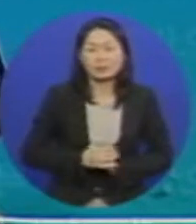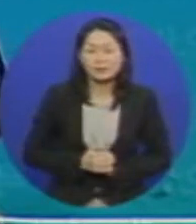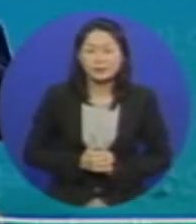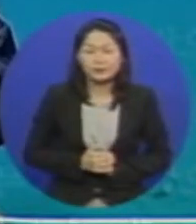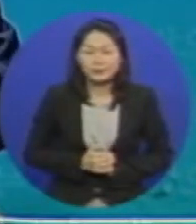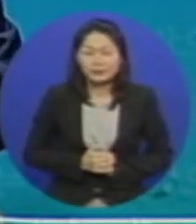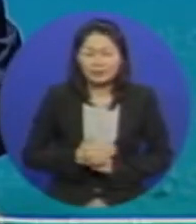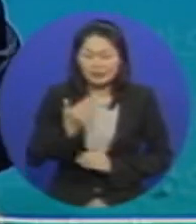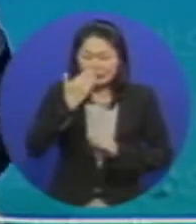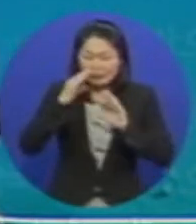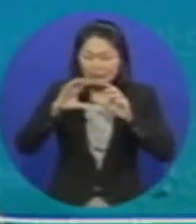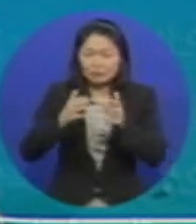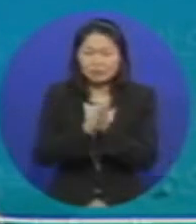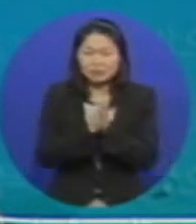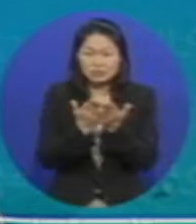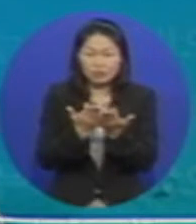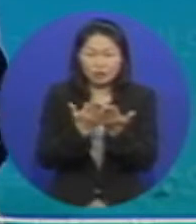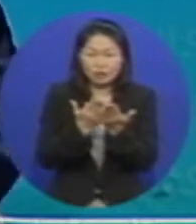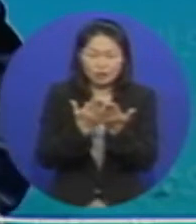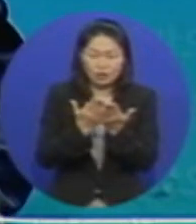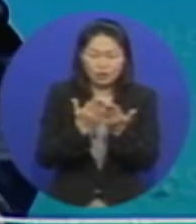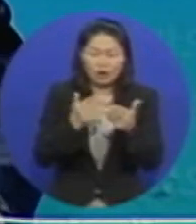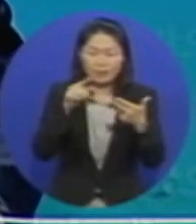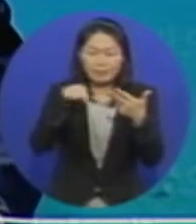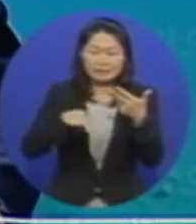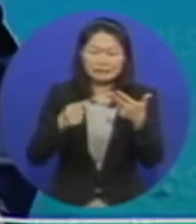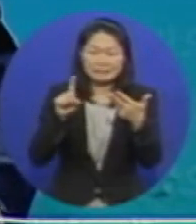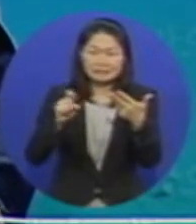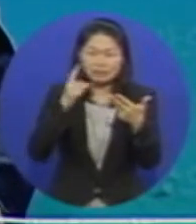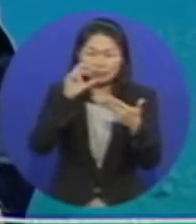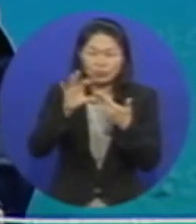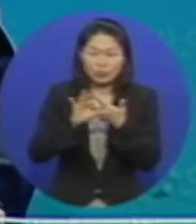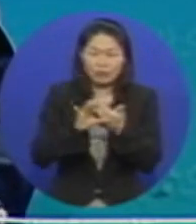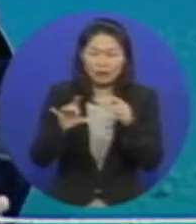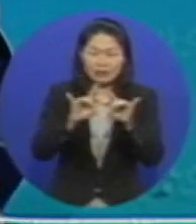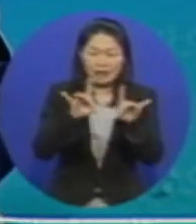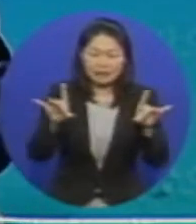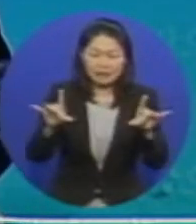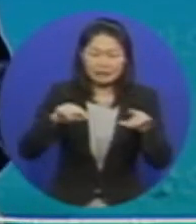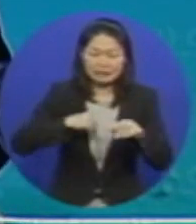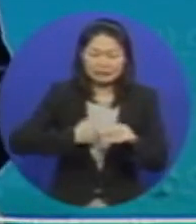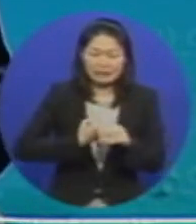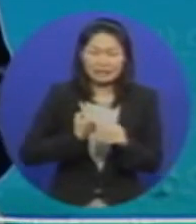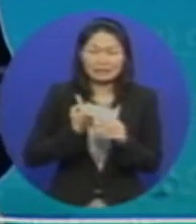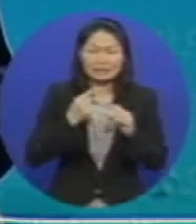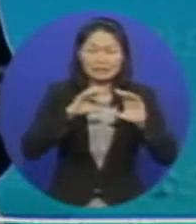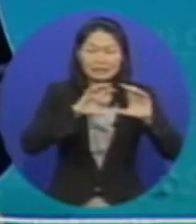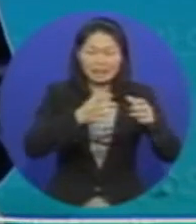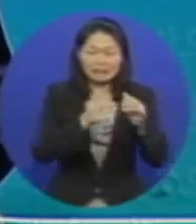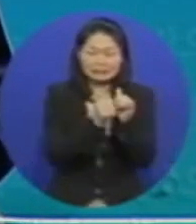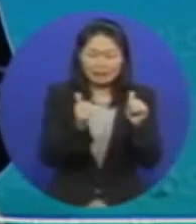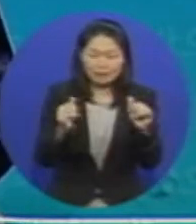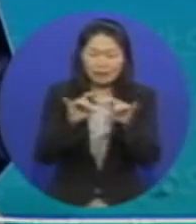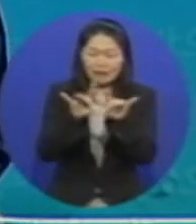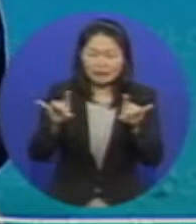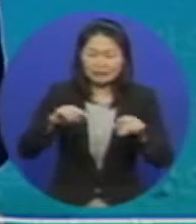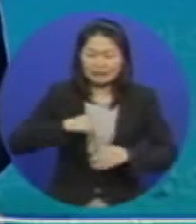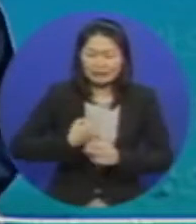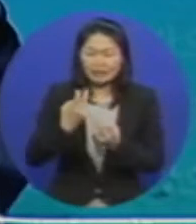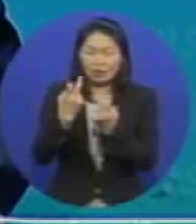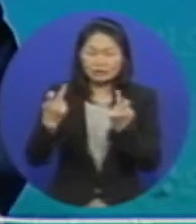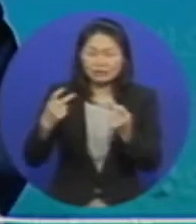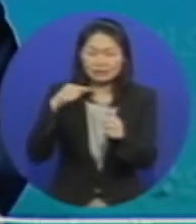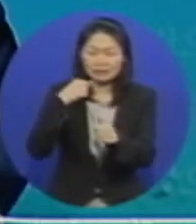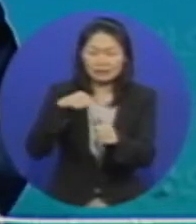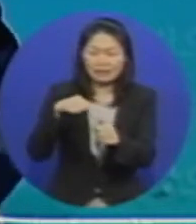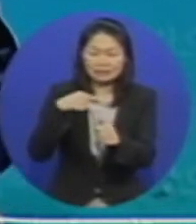히브리서 8장 11절 말씀에 보면 각각 자기 나라 사람과 각각 자기 형제를